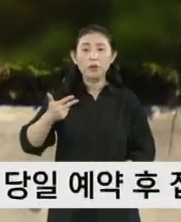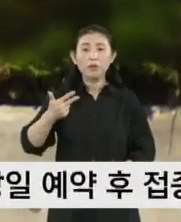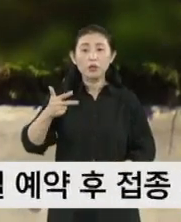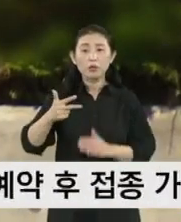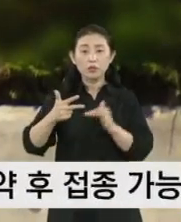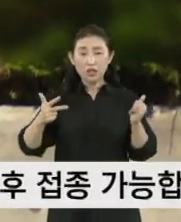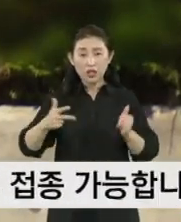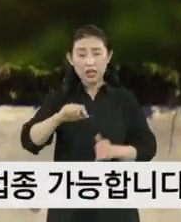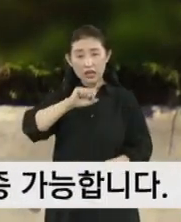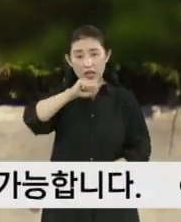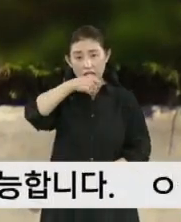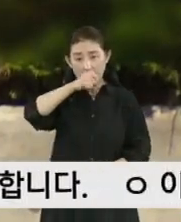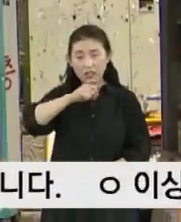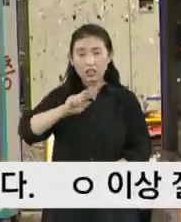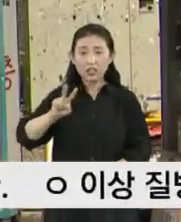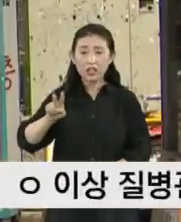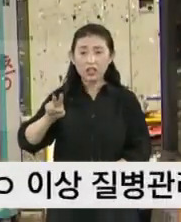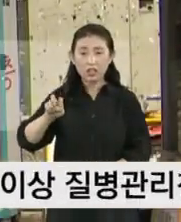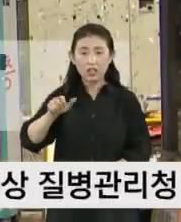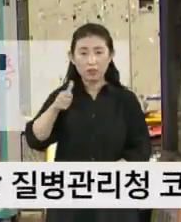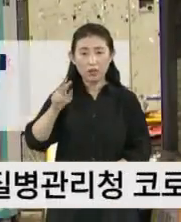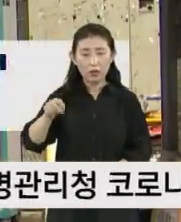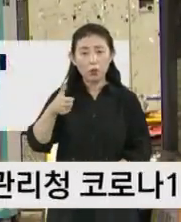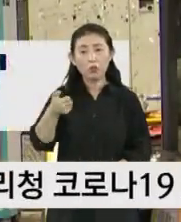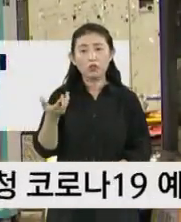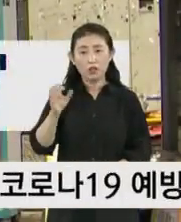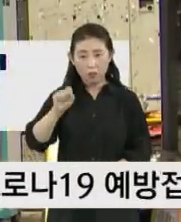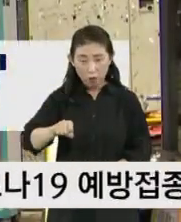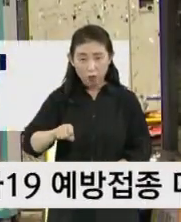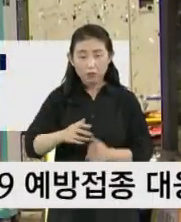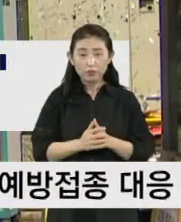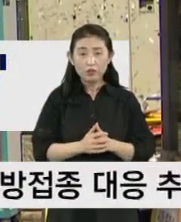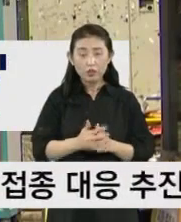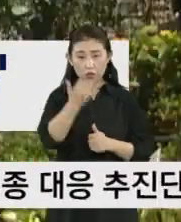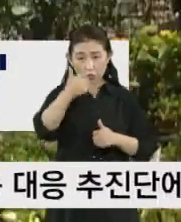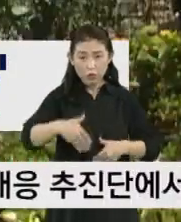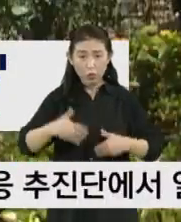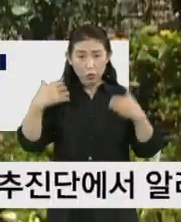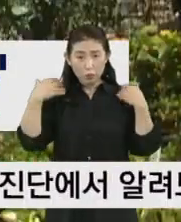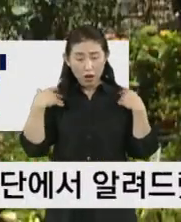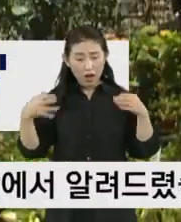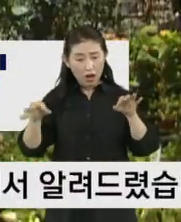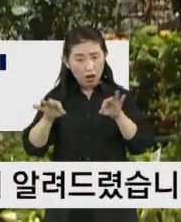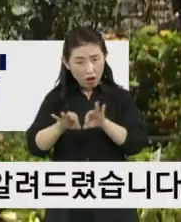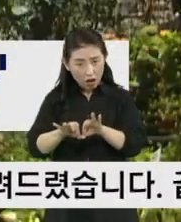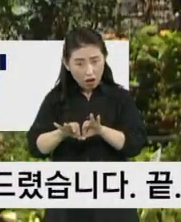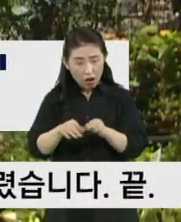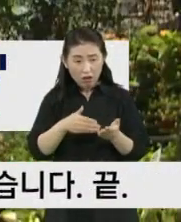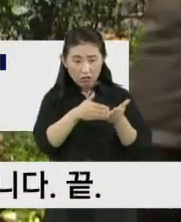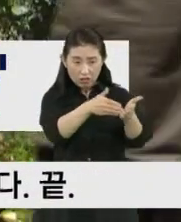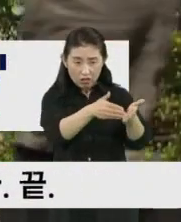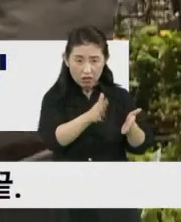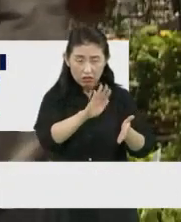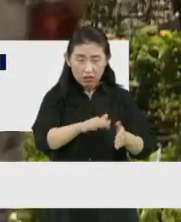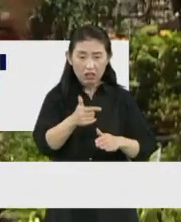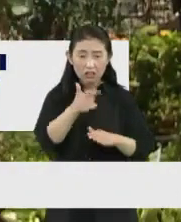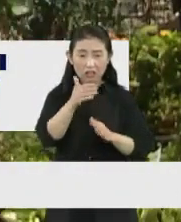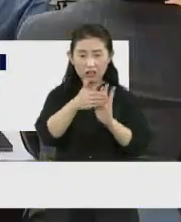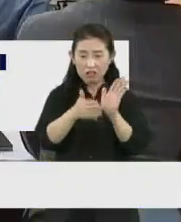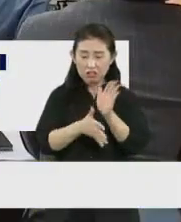총액 52억 원으로 충남도는 당진시와 각각 26억 원씩 부담할 것을 제시했지만 당진시가 거부한